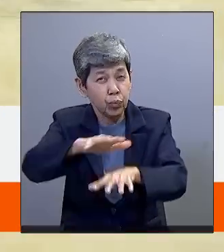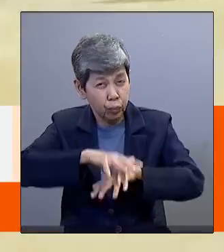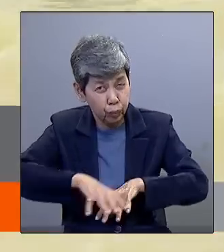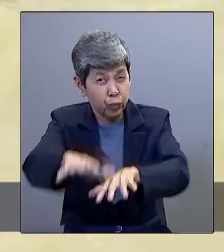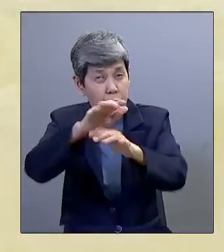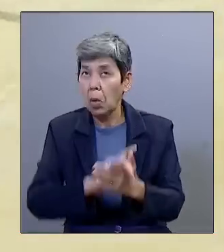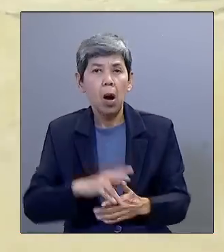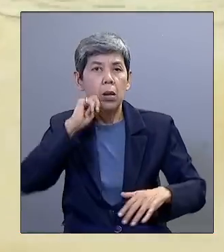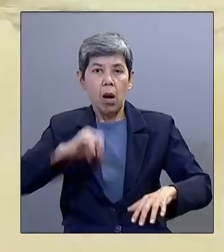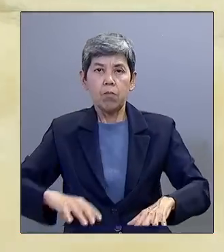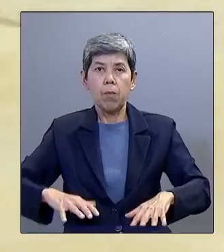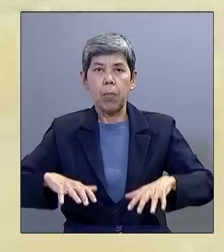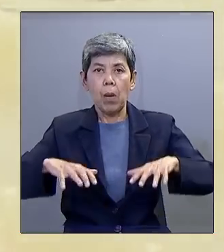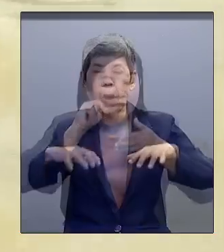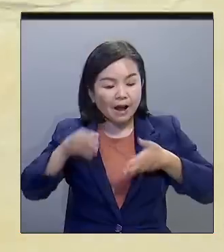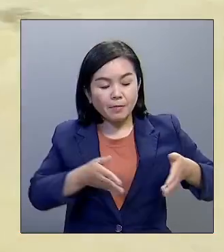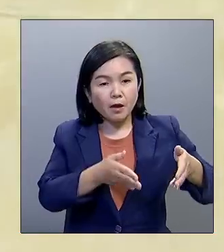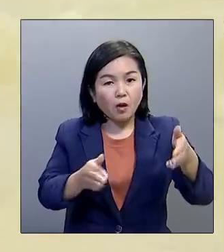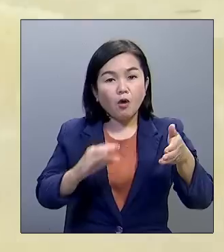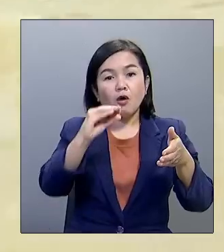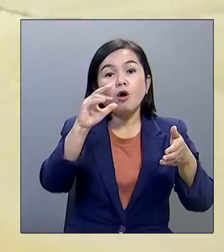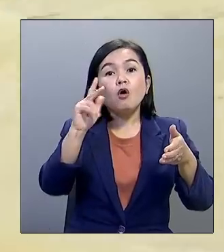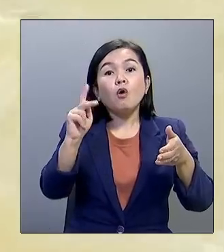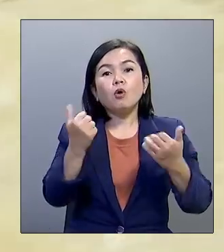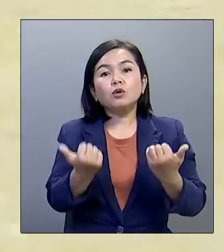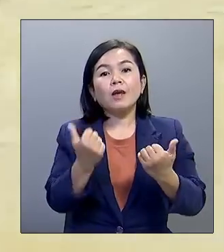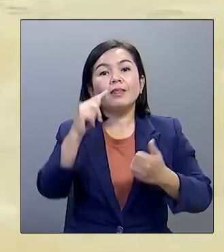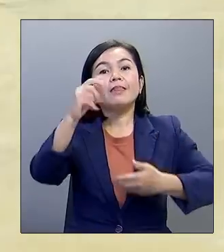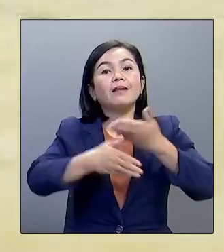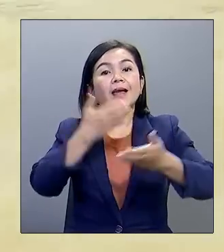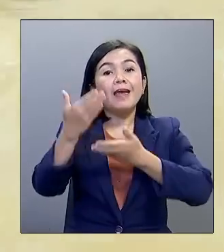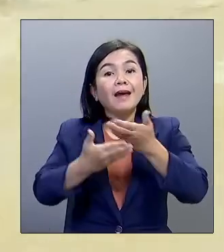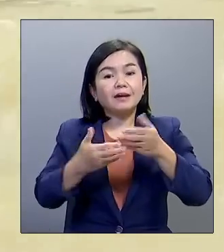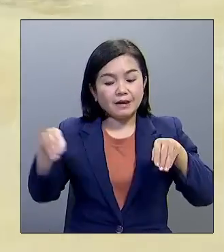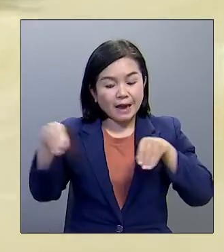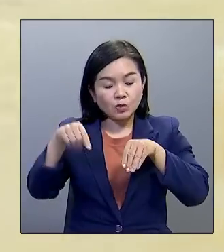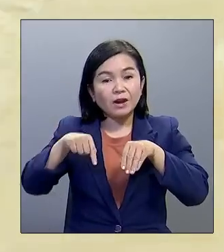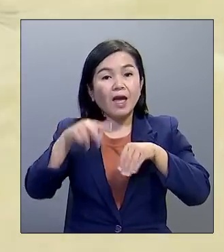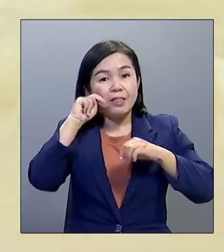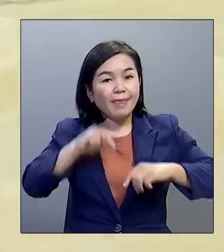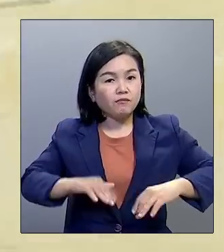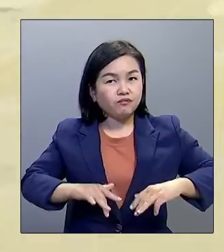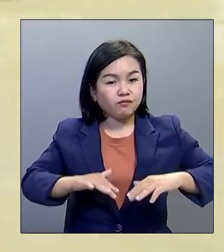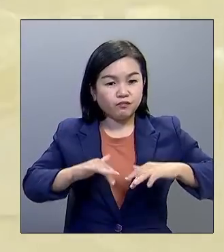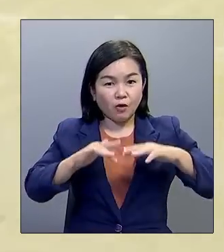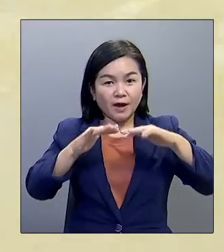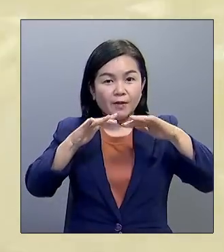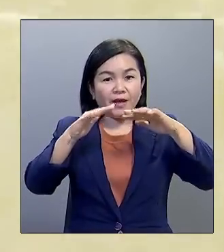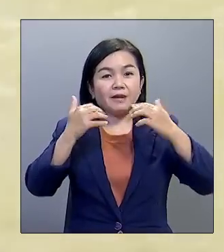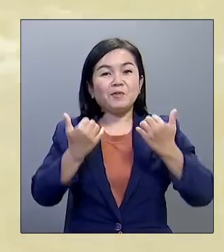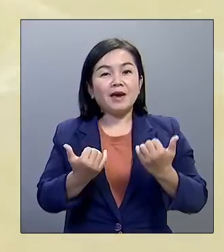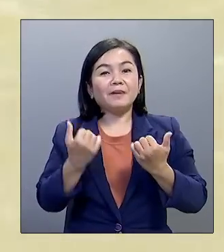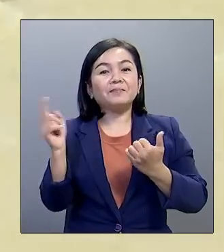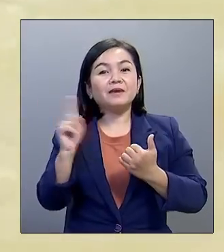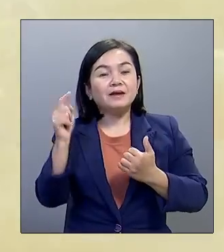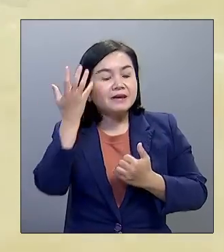ทำให้ปริมาณน้ำในแม่น้ำโกลกซึ่งอยู่ด้านหลังในตลาดมูโนแห่งนี้นะคะมีปริมาณเพิ่มสูงขึ้นอย่างต่อเนื่องและนี่ก็สร้างความกัง